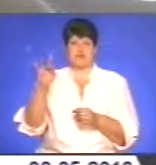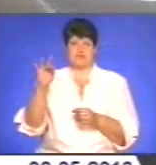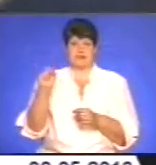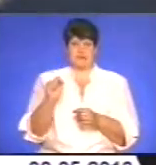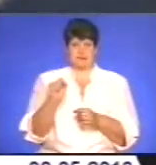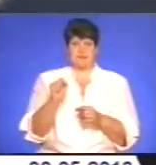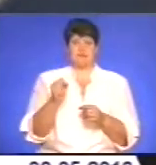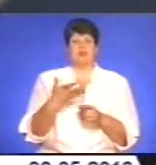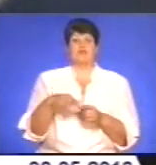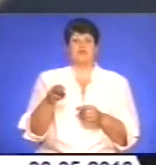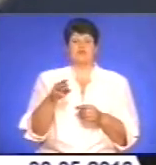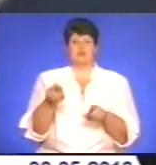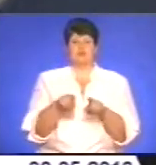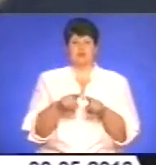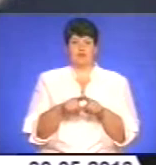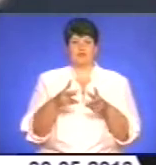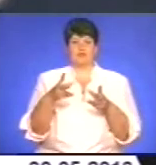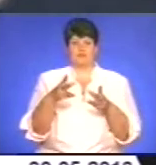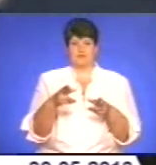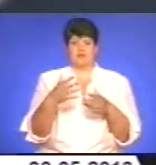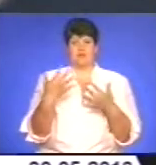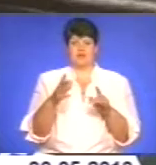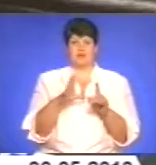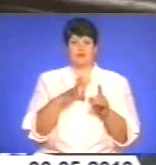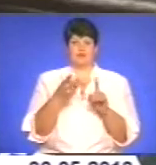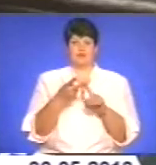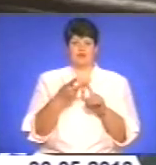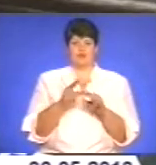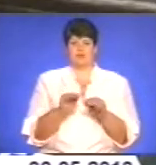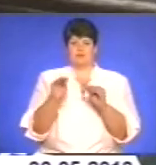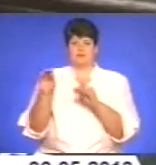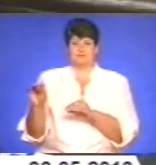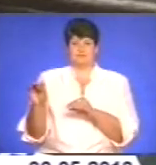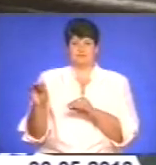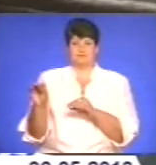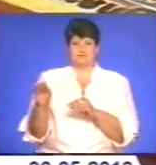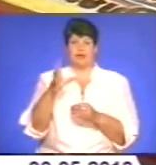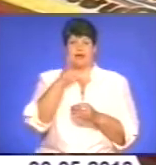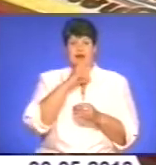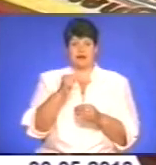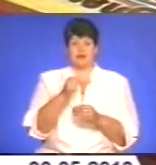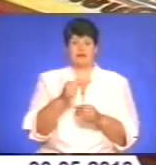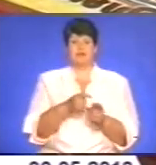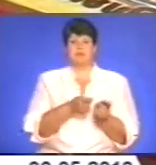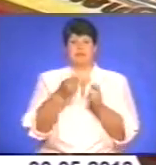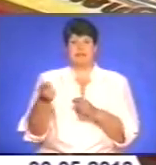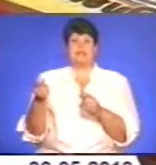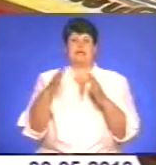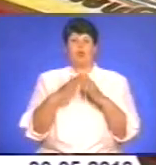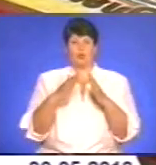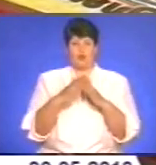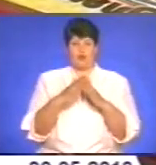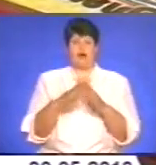рухи кліщами і у багажнику автомобіля крадіїв уже стояв другий накопичувач енергії. Крадене молодики таки довезли додому. Та